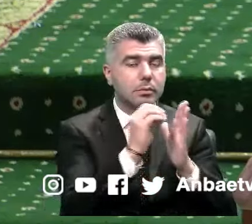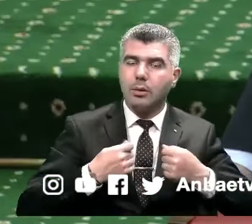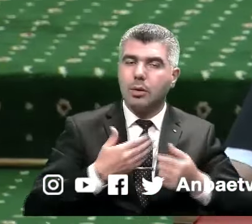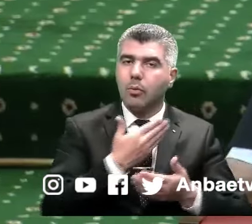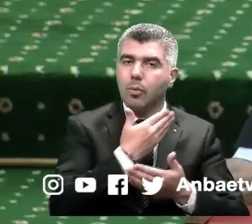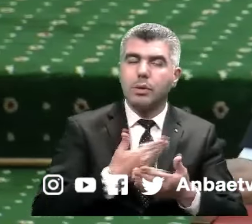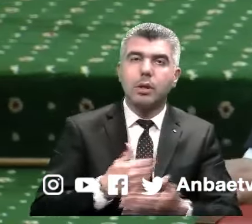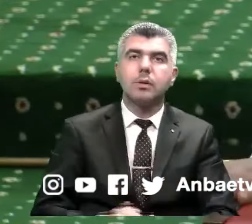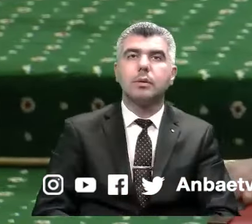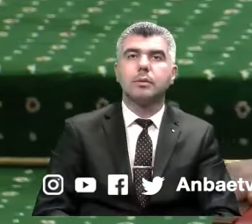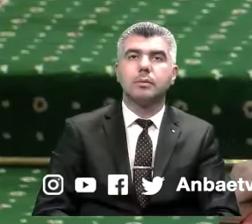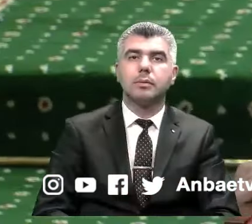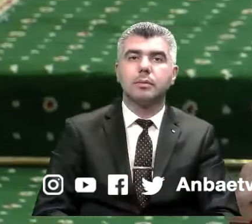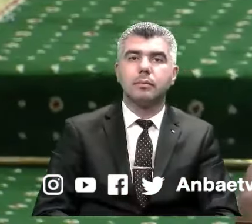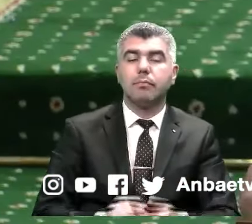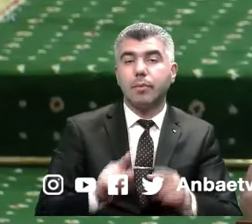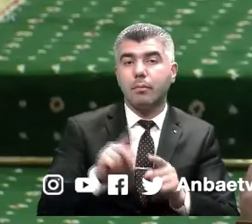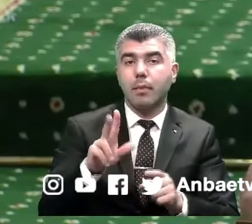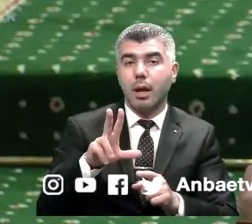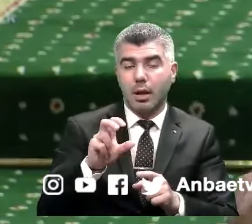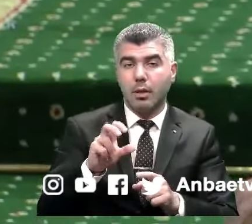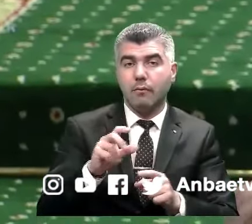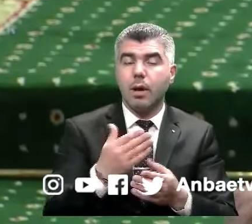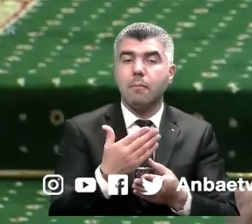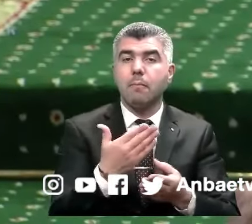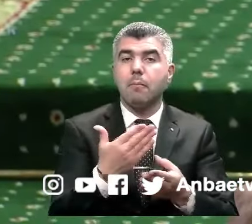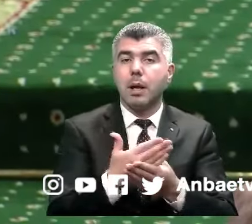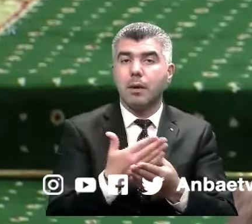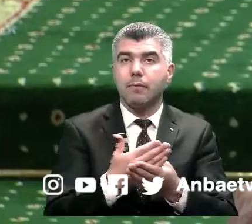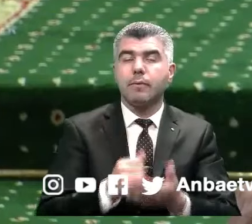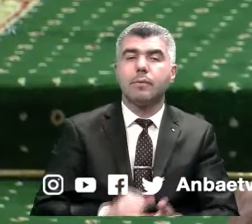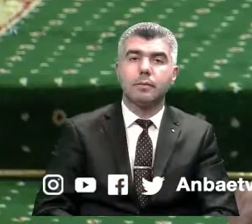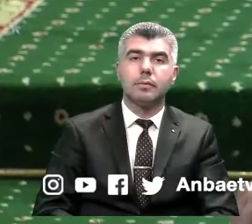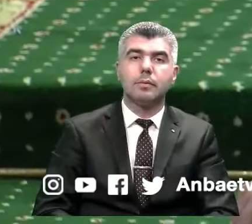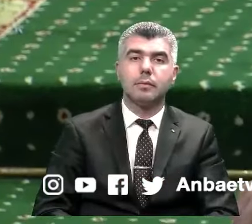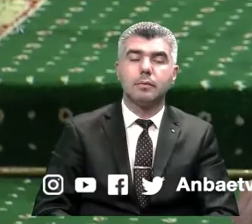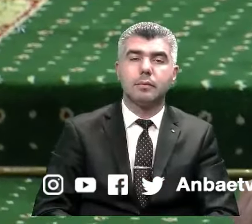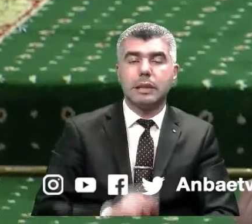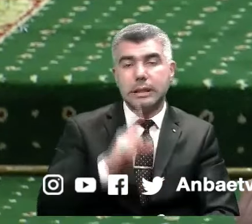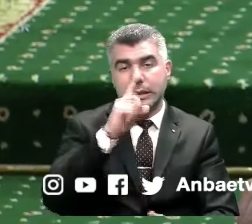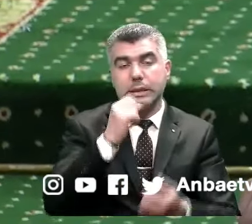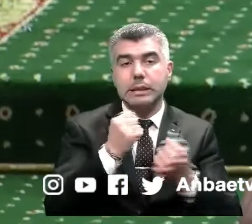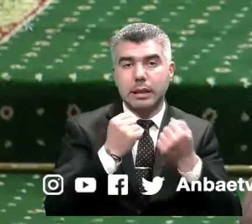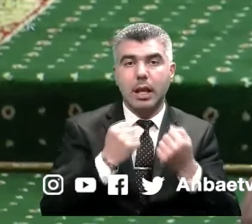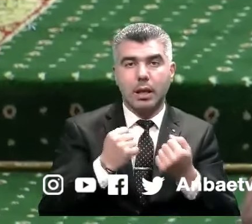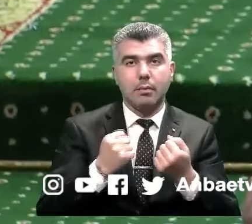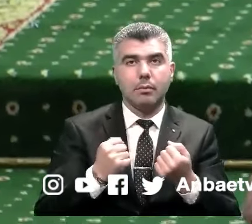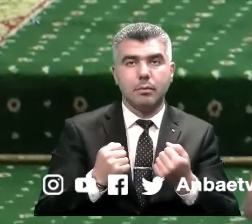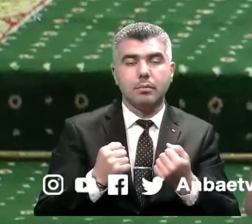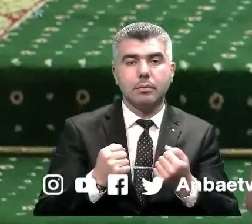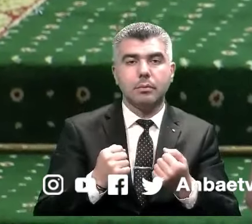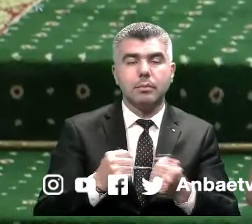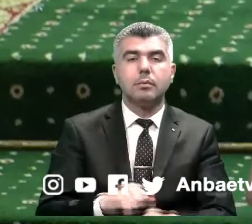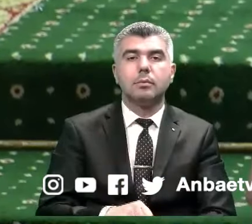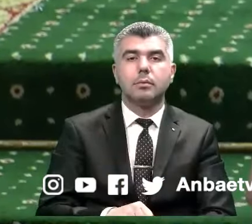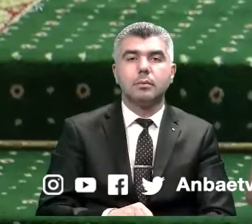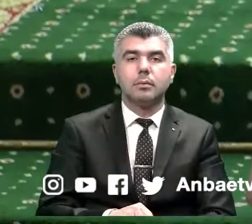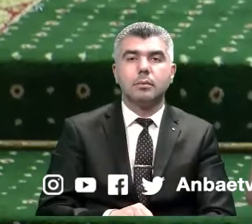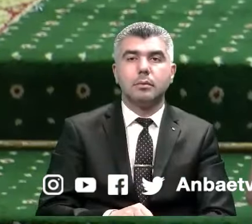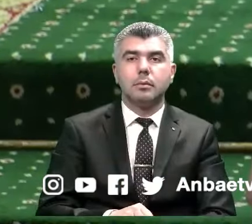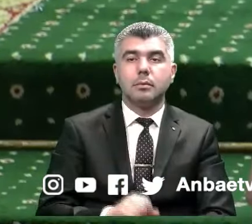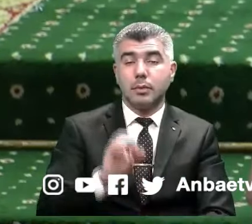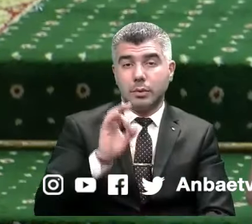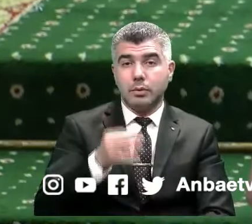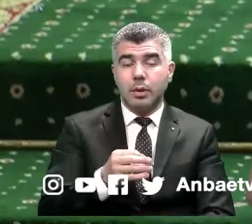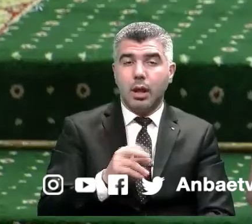للتصفيه فكما تعلمون هذا الملف هو ملف شائك يتطلب بالطبع الدراسه